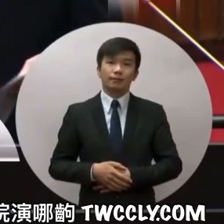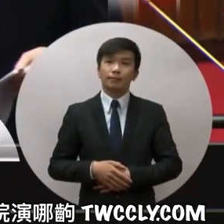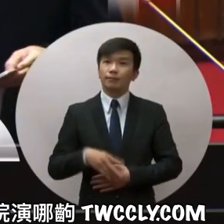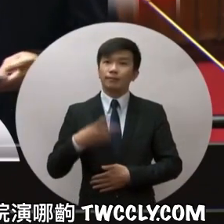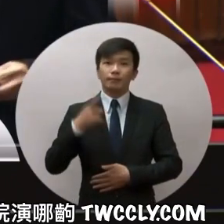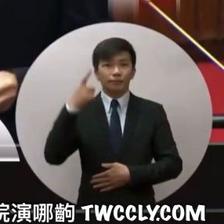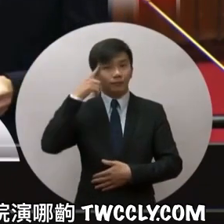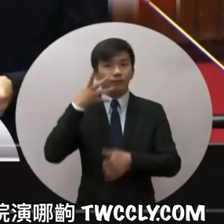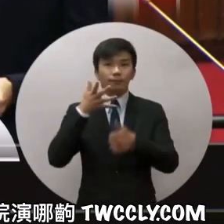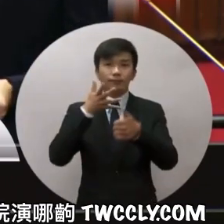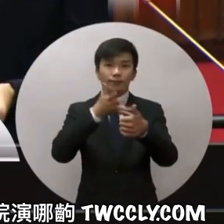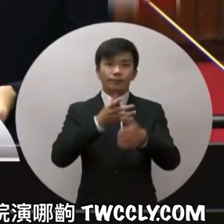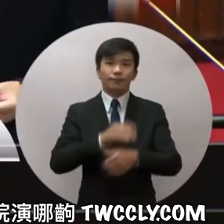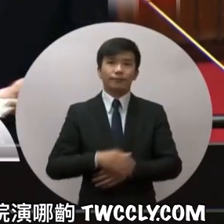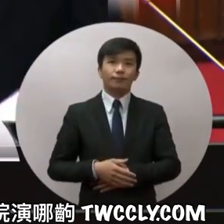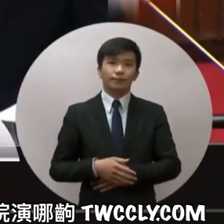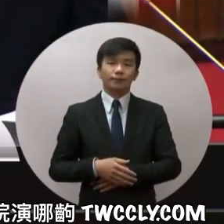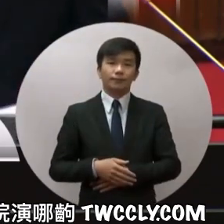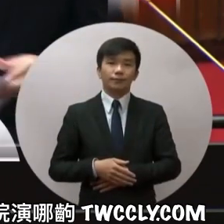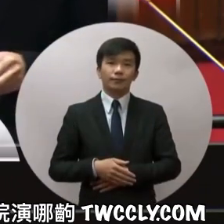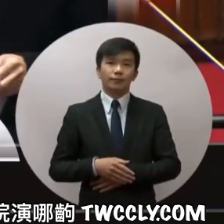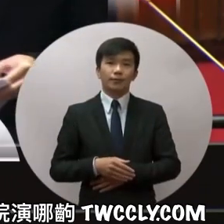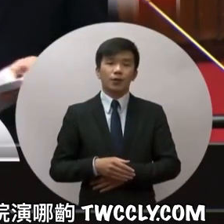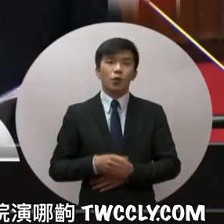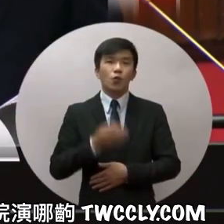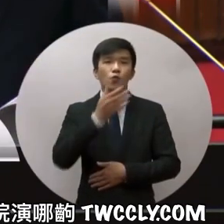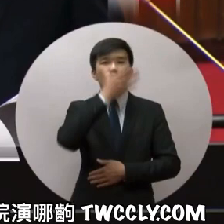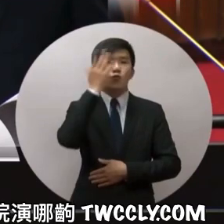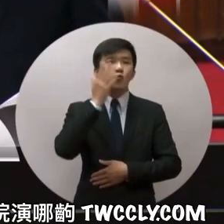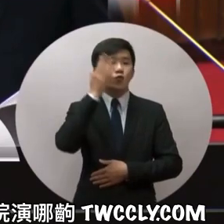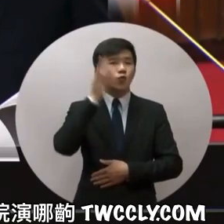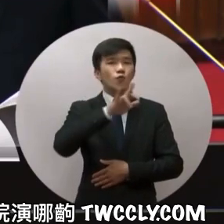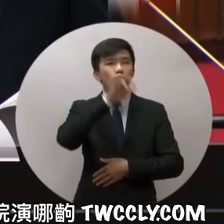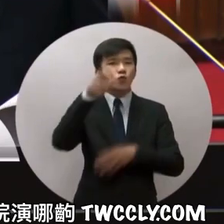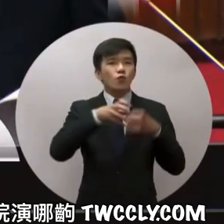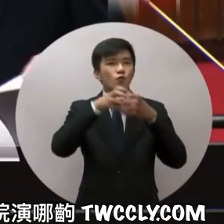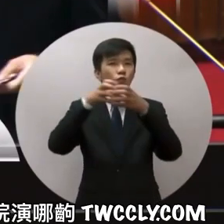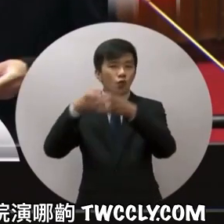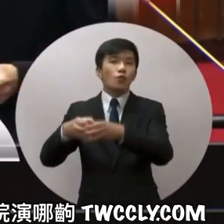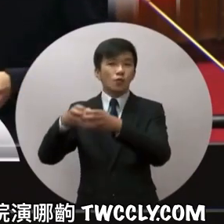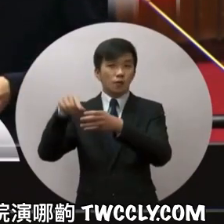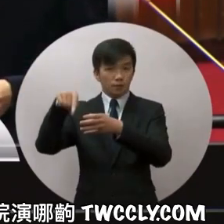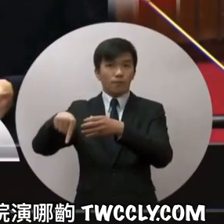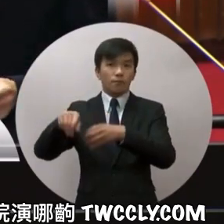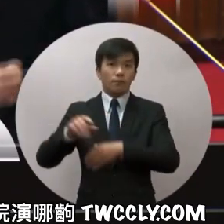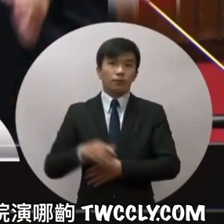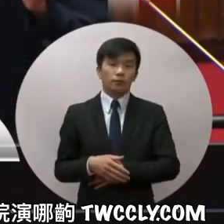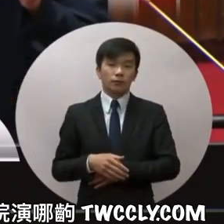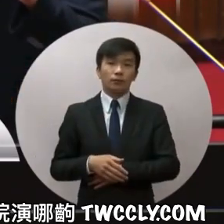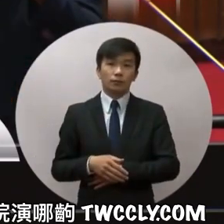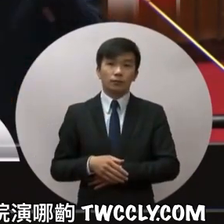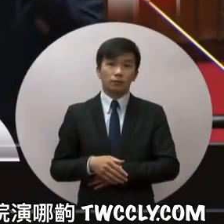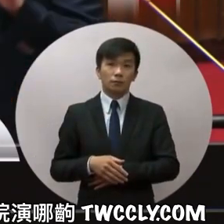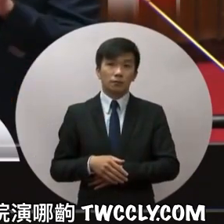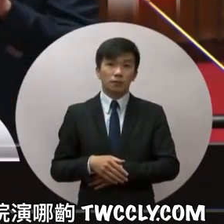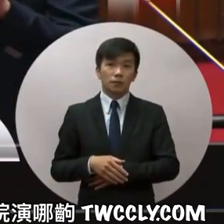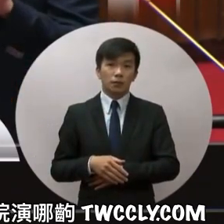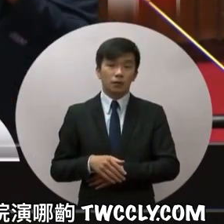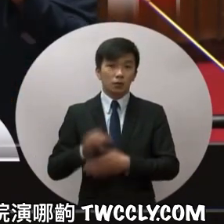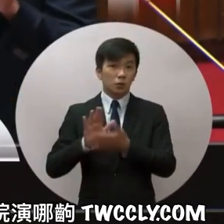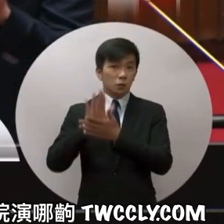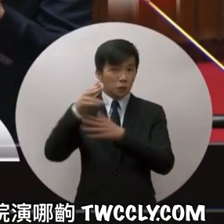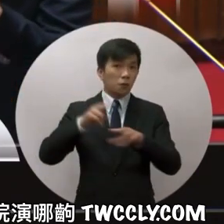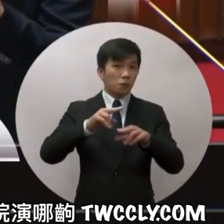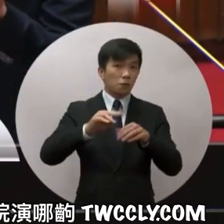我們那個泡泡旅遊泡泡現在這個會慢慢逐步都開放嗎